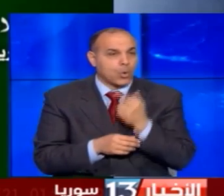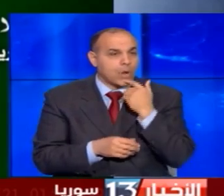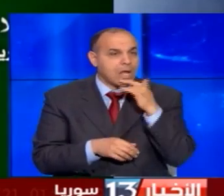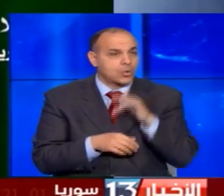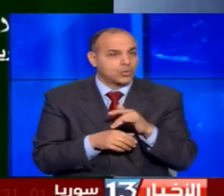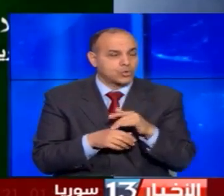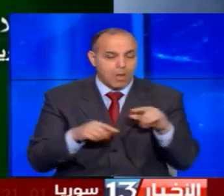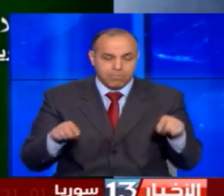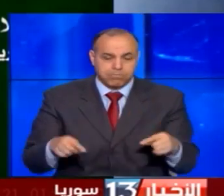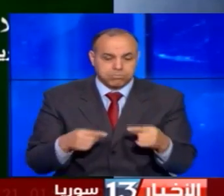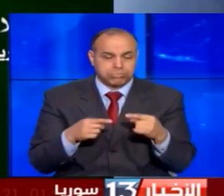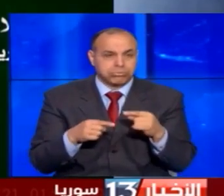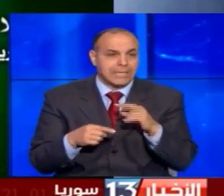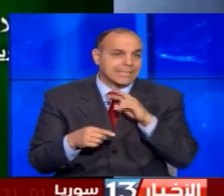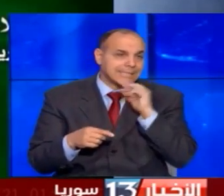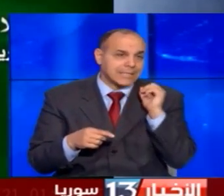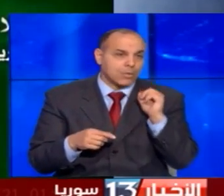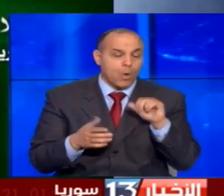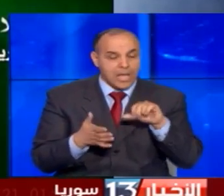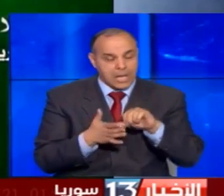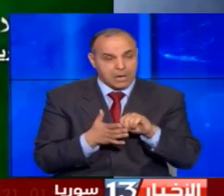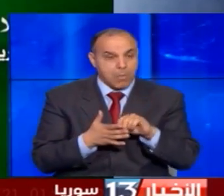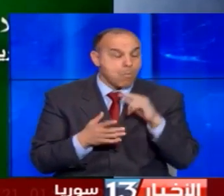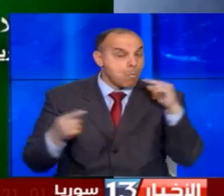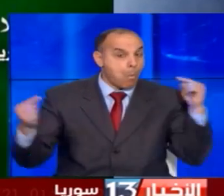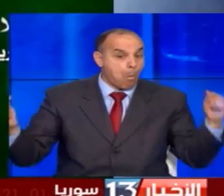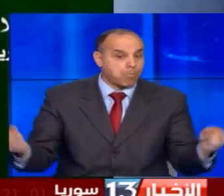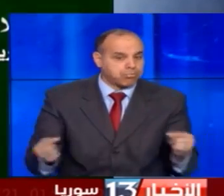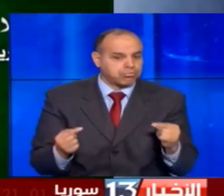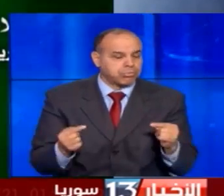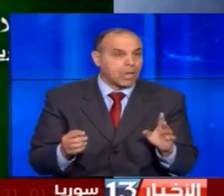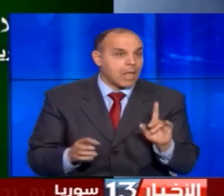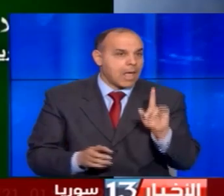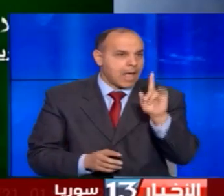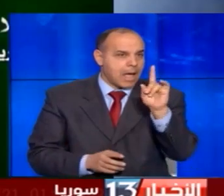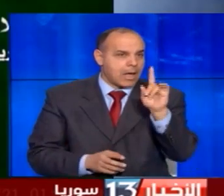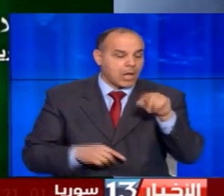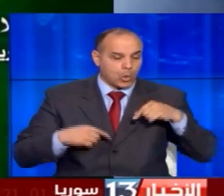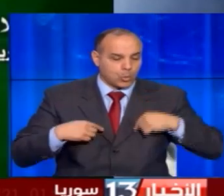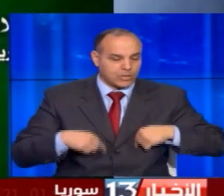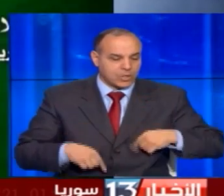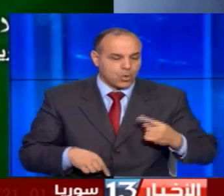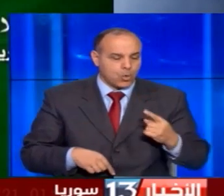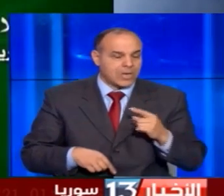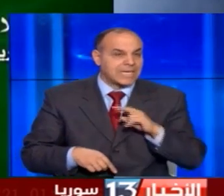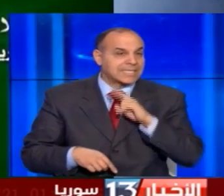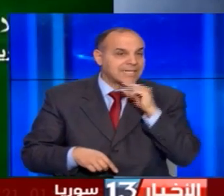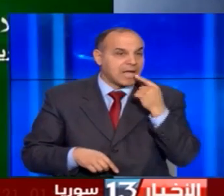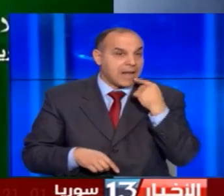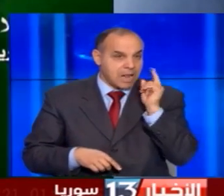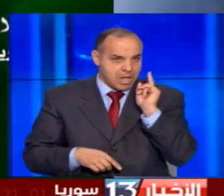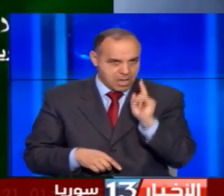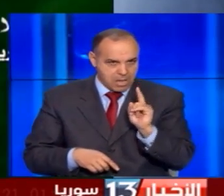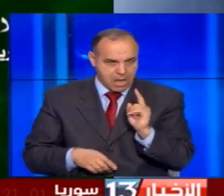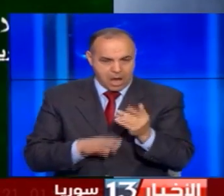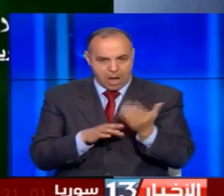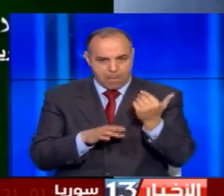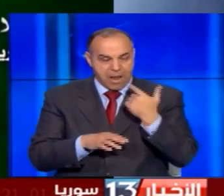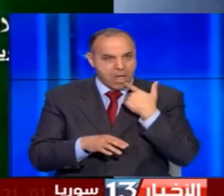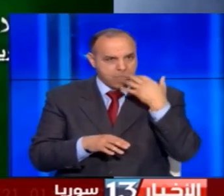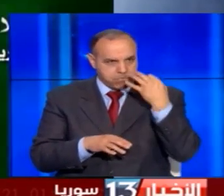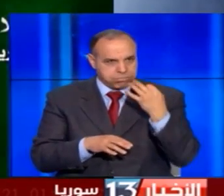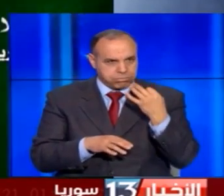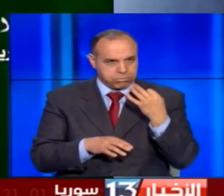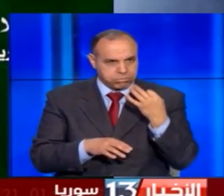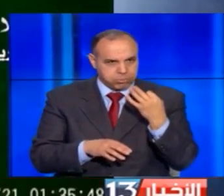بجعل المواجهة بين المحتل الإسرائيلي وإيران مباشرة، سيما وأن رئيس الوزراء الإسرائيلي بنيامين نتنياهو سبق وأن تعهد